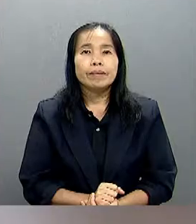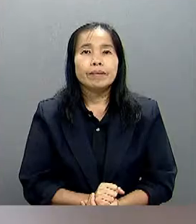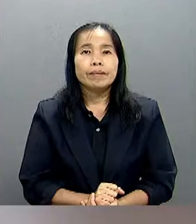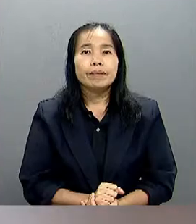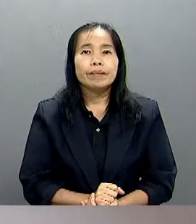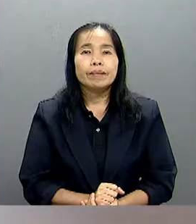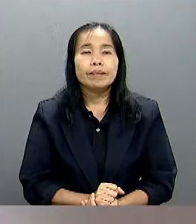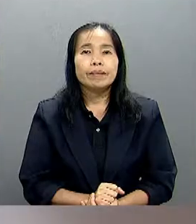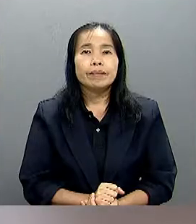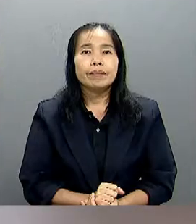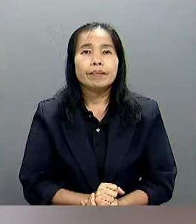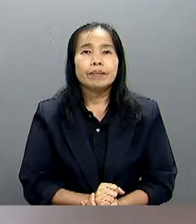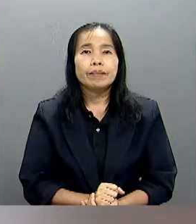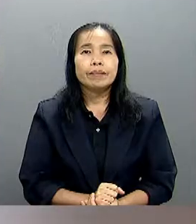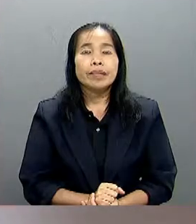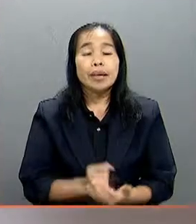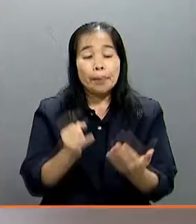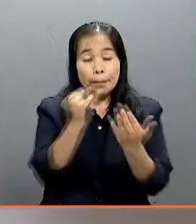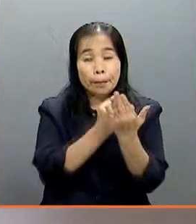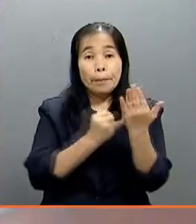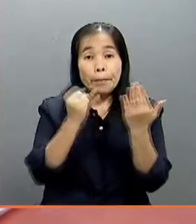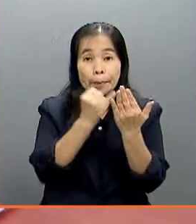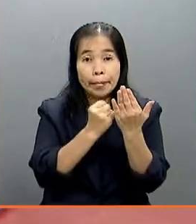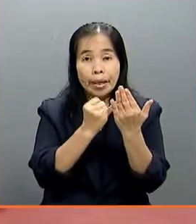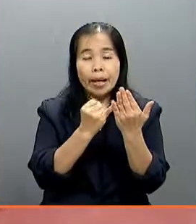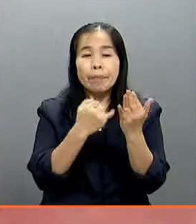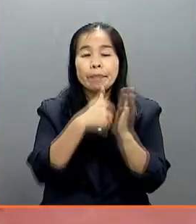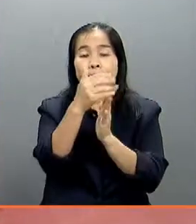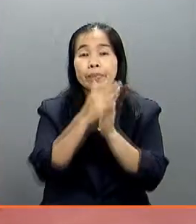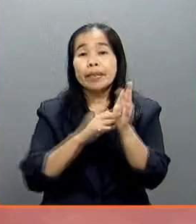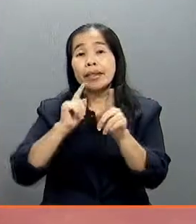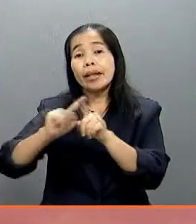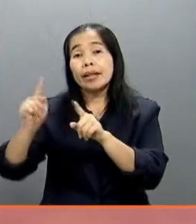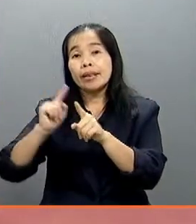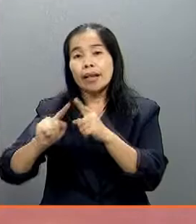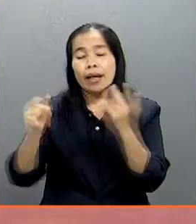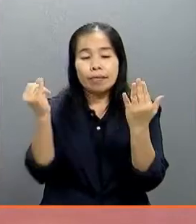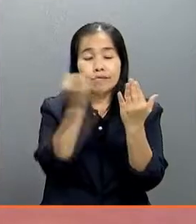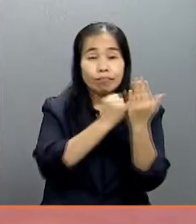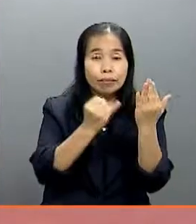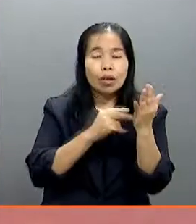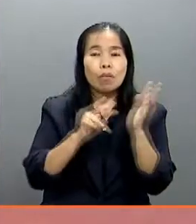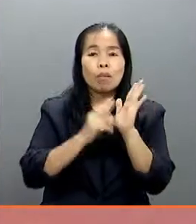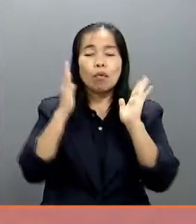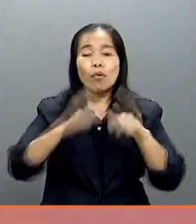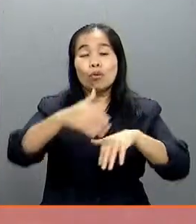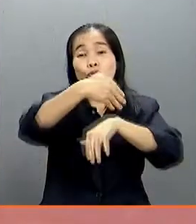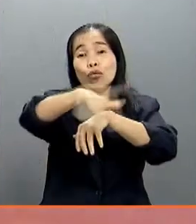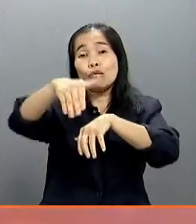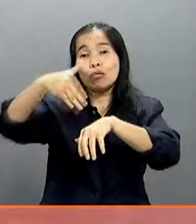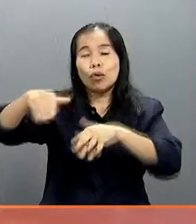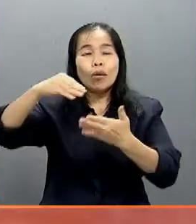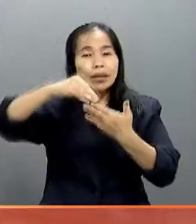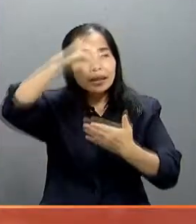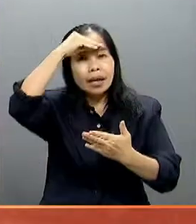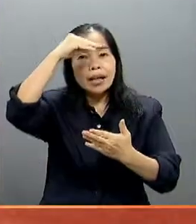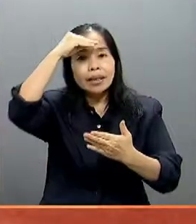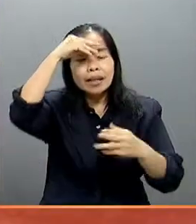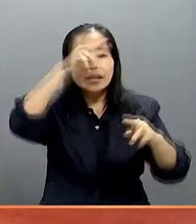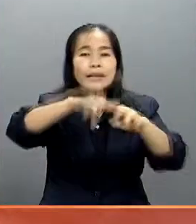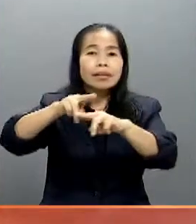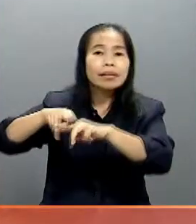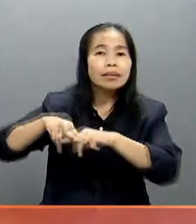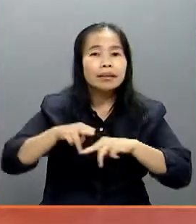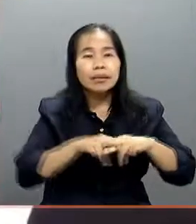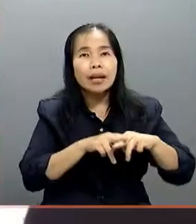ภาพเขียนระบายสีนี้เป็นส่วนหนึ่งในกิจกรรมการเรียนรู้นอกห้องเรียนของนักเรียนโรงเรียนเทศบาลบ้านโดนชัยได้จัดการเรียนรู้เรื่